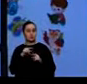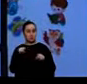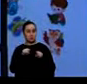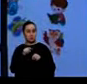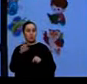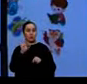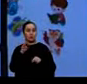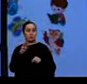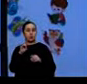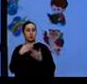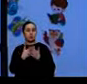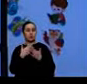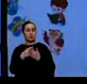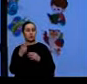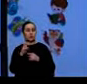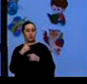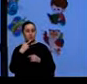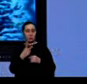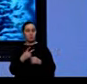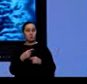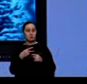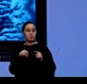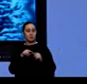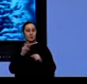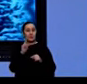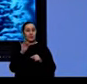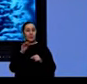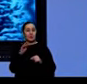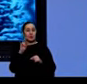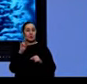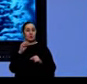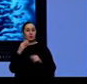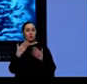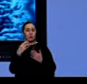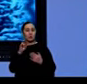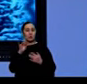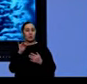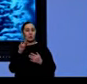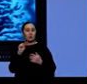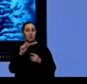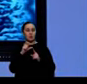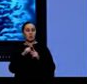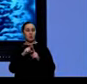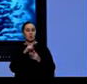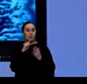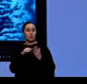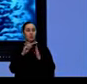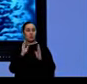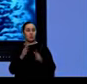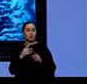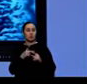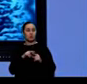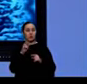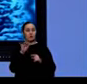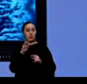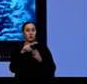Сиз ҳам отларга мисол келтириб кўринг. Демак, ким ёки нима сўроғига жавоб бўладиган сўзлардан.